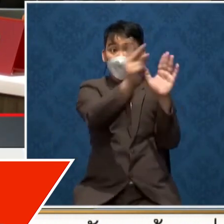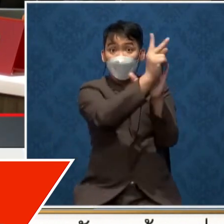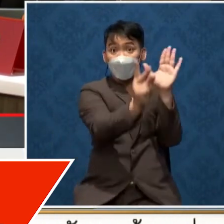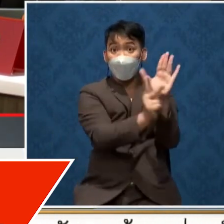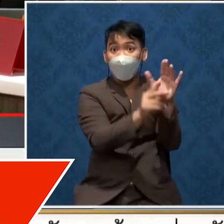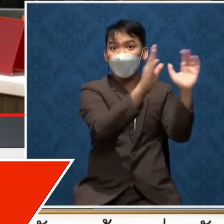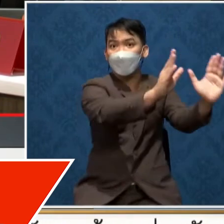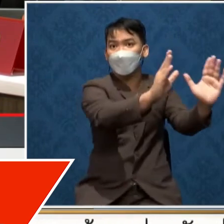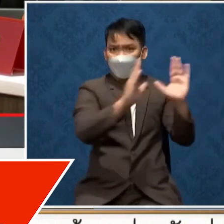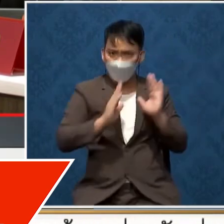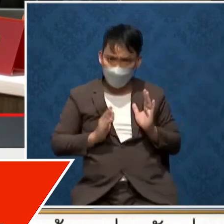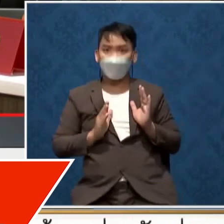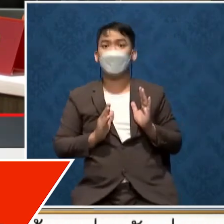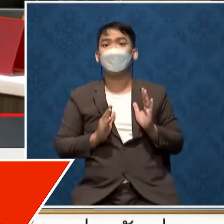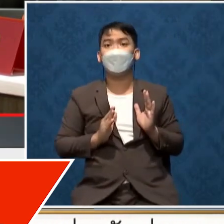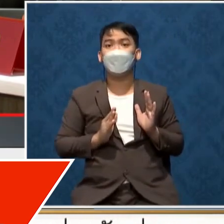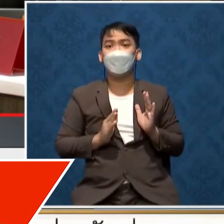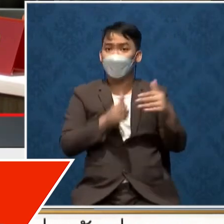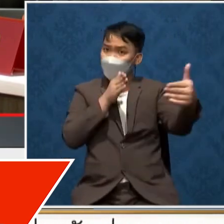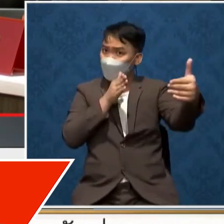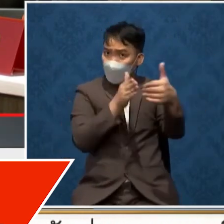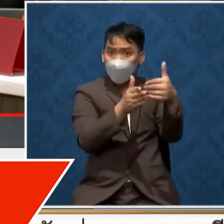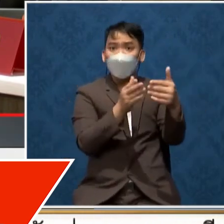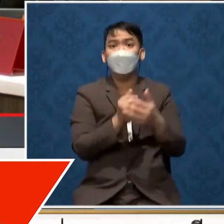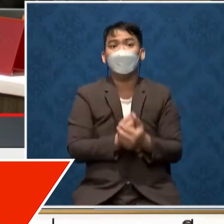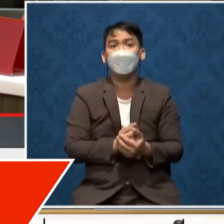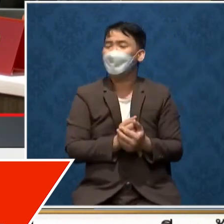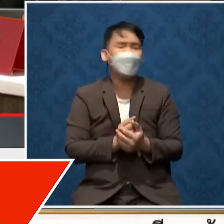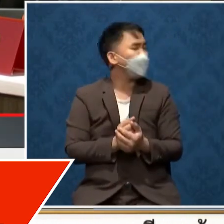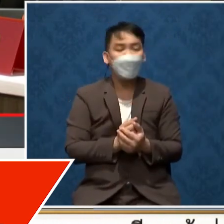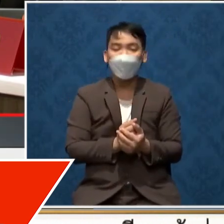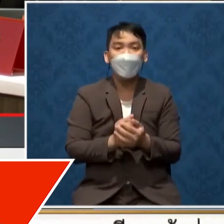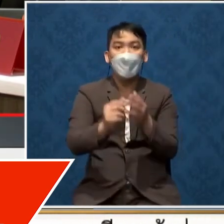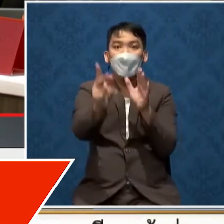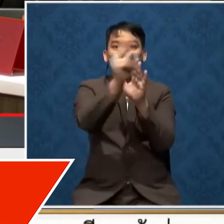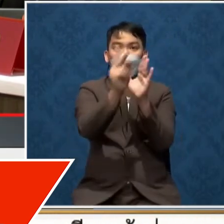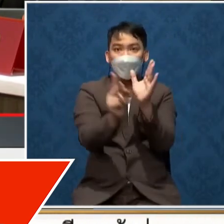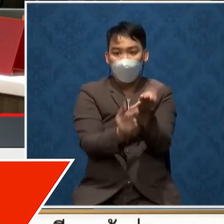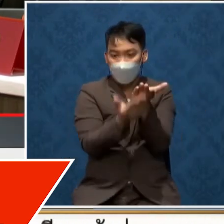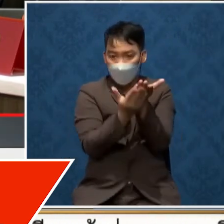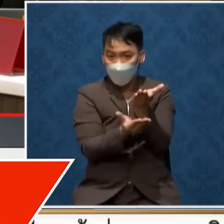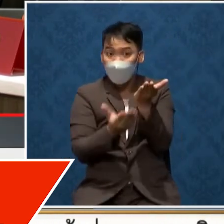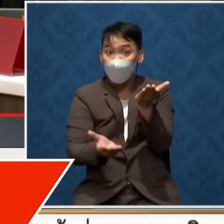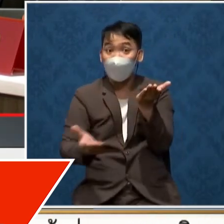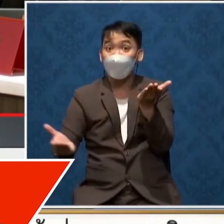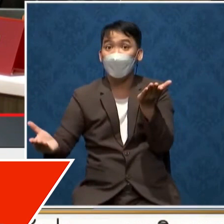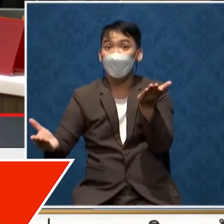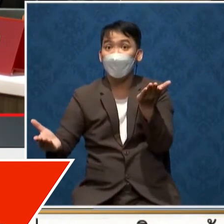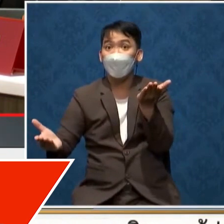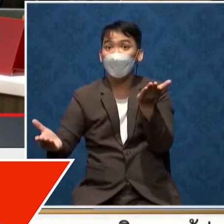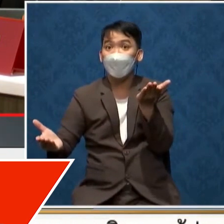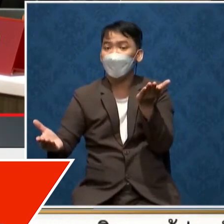าใช้อำนาจที่เป็นกฎหมายลูกของพ.ร.บ.วิธีงบประมาณที่ให้อำนาจอัน